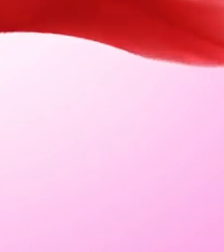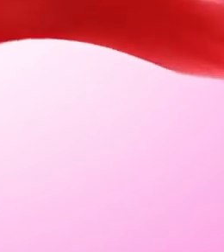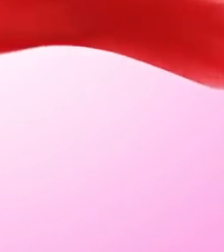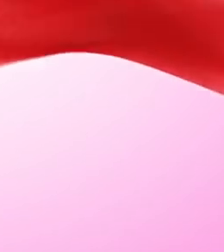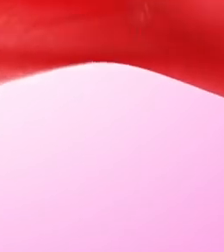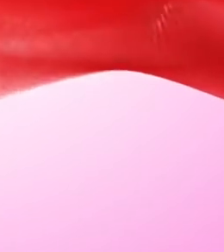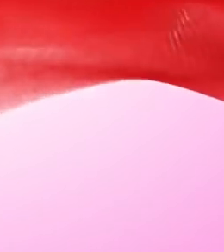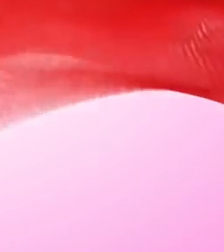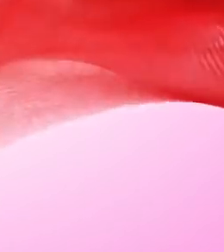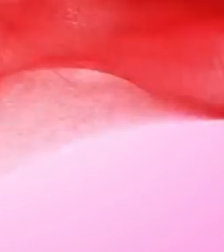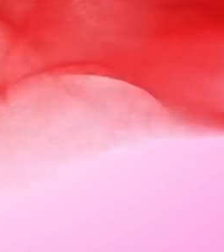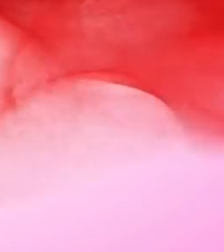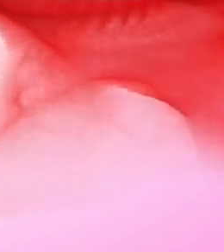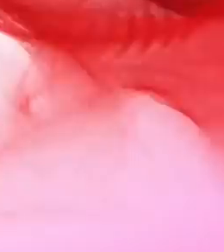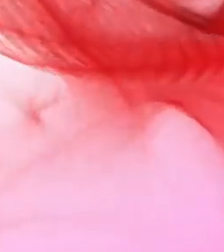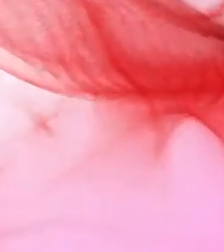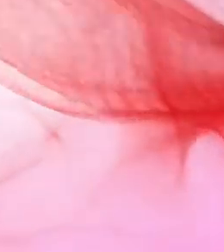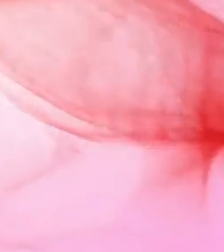아